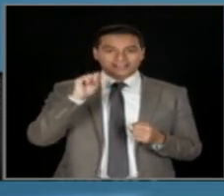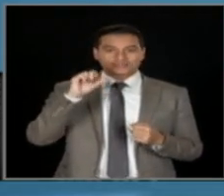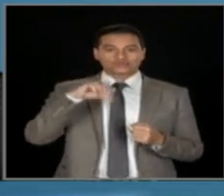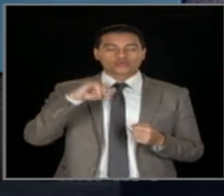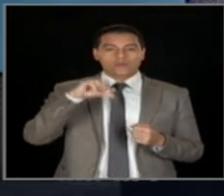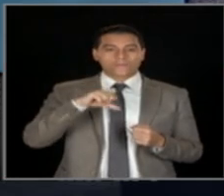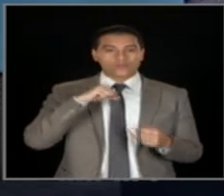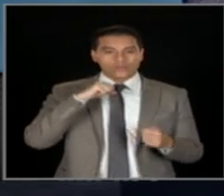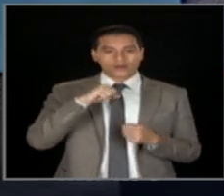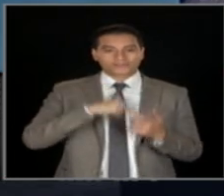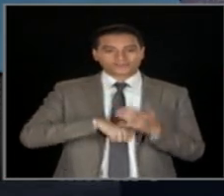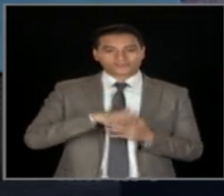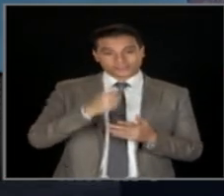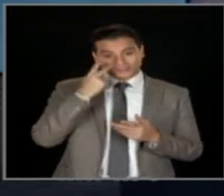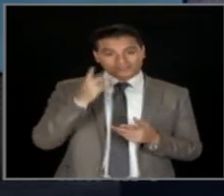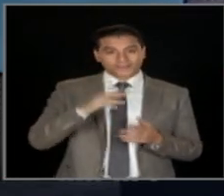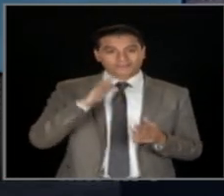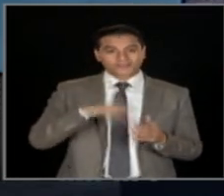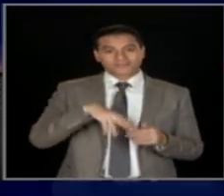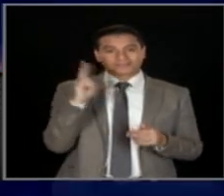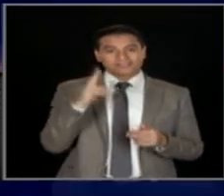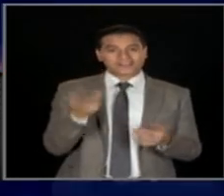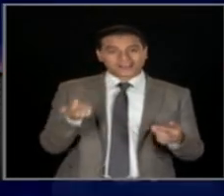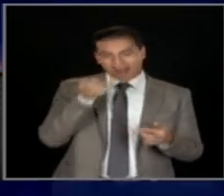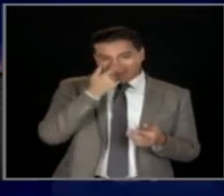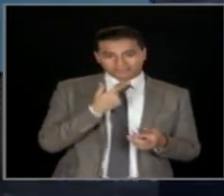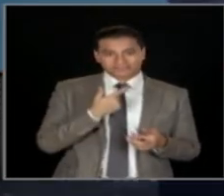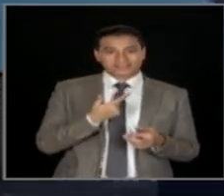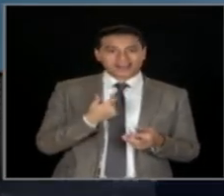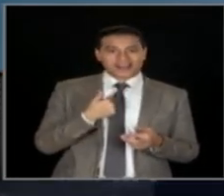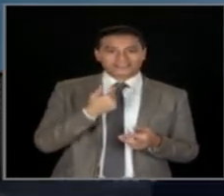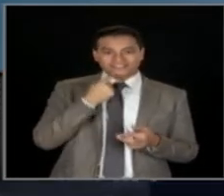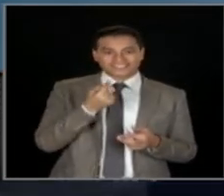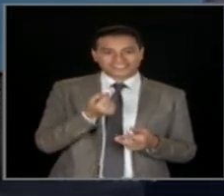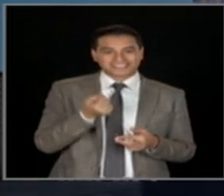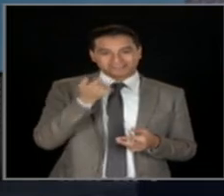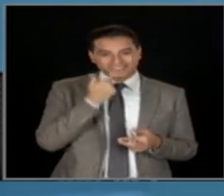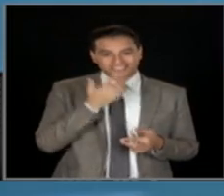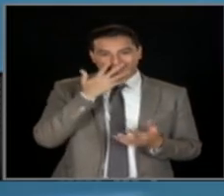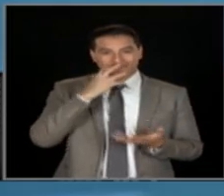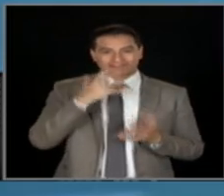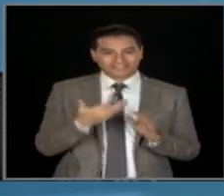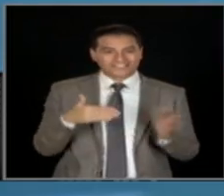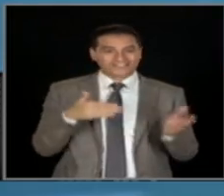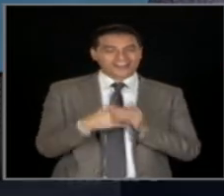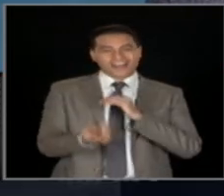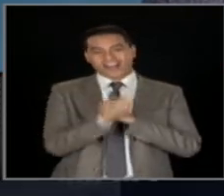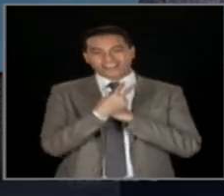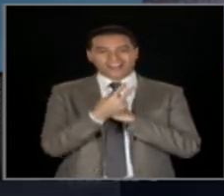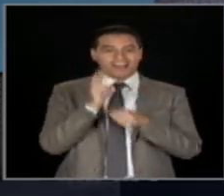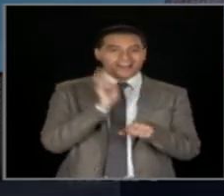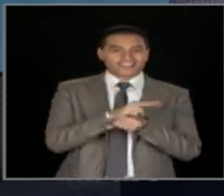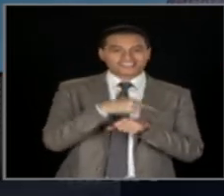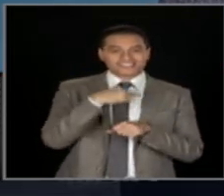السومو. صح. الحمد لله. شفت، خد البازر بس. قاعد يعيط في ثانيه يعني، ونهار وضحك علينا احنا الاثنين. شوف في